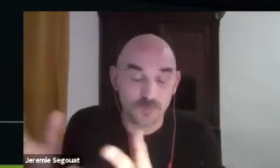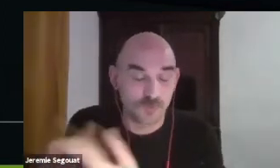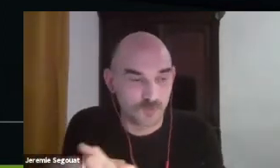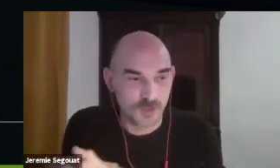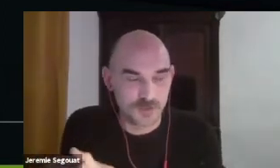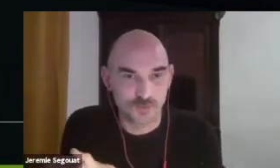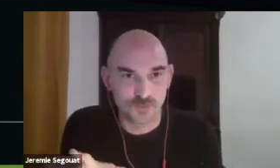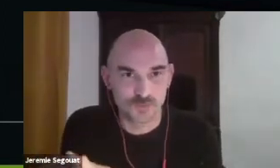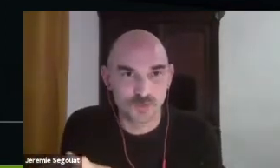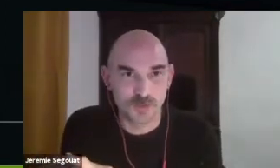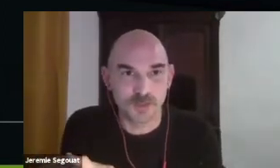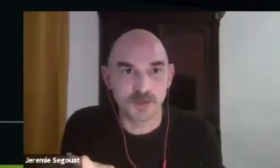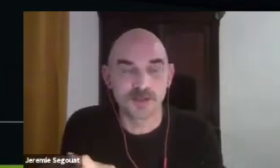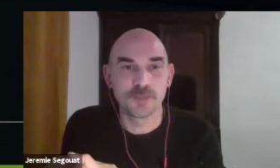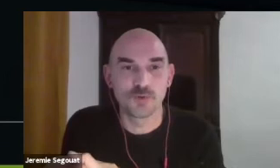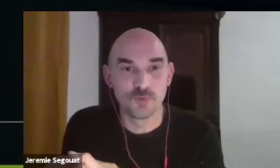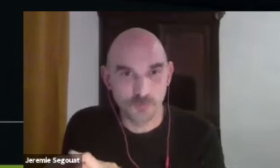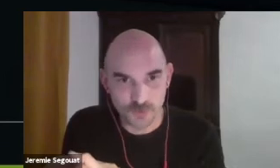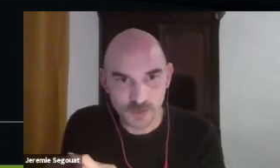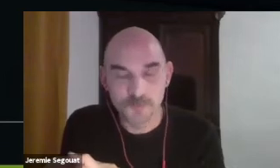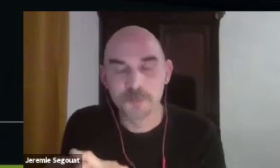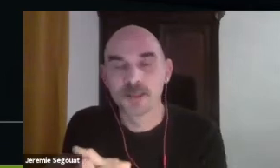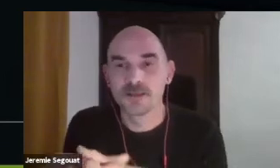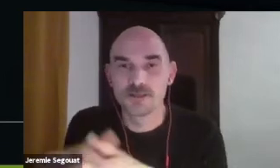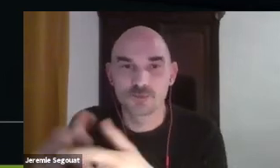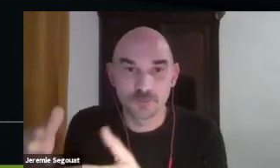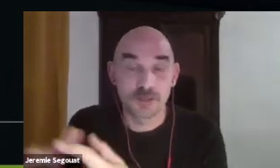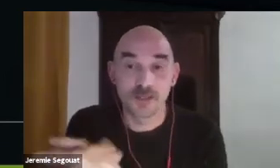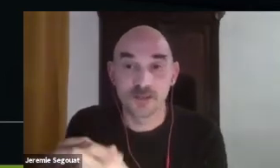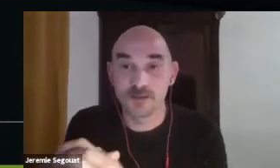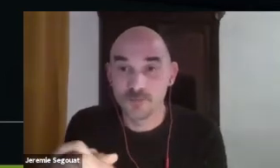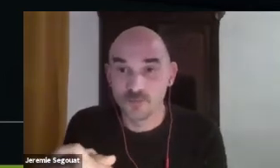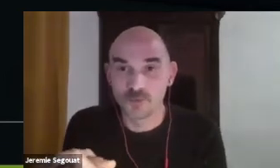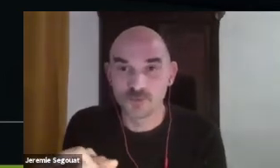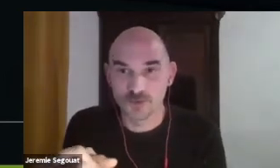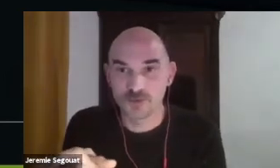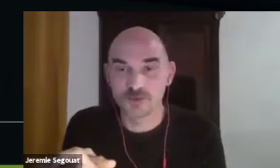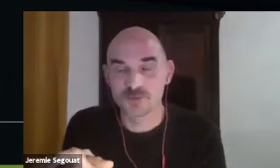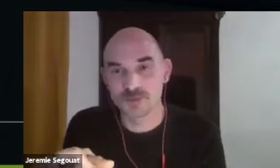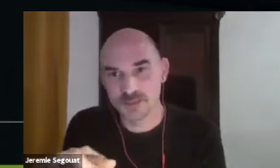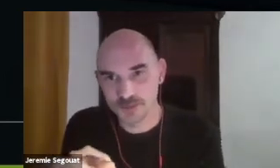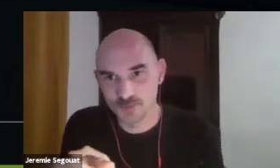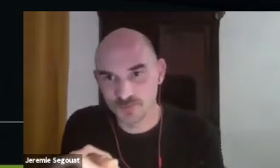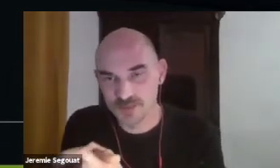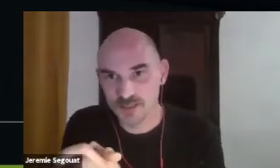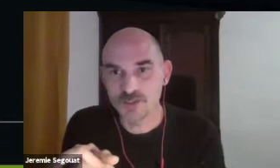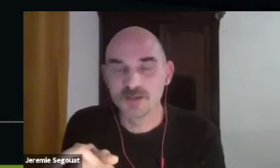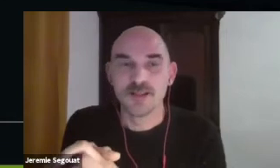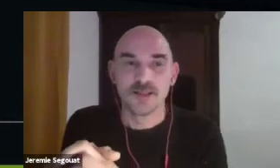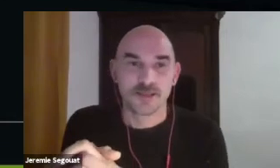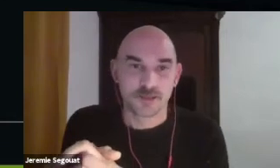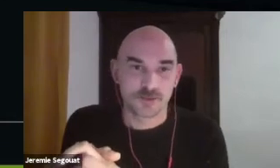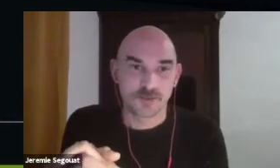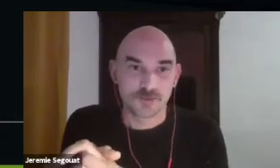qu'on focalise donc surtout sur les mains des paramètres non manuels qui sont les mouvements du corps qui sont les expressions du visage